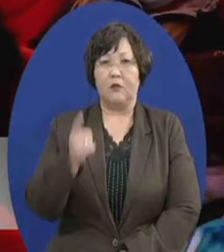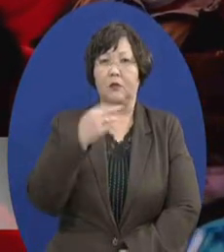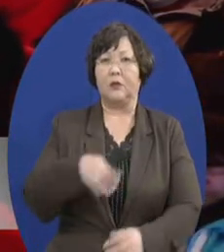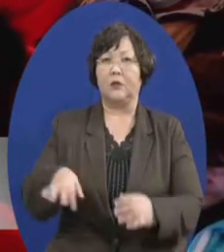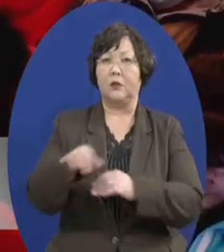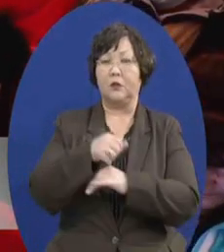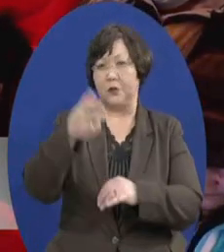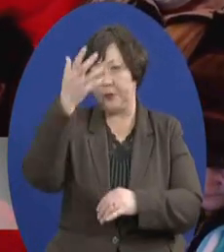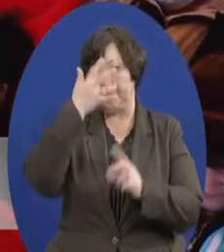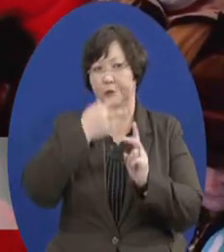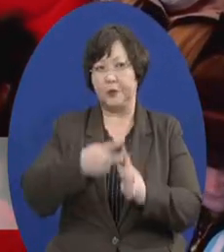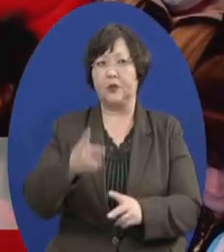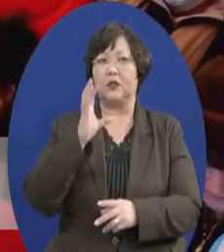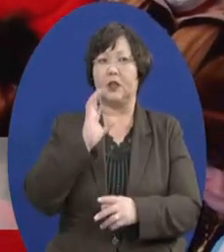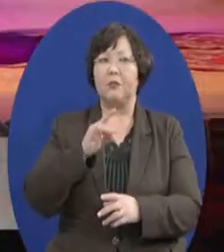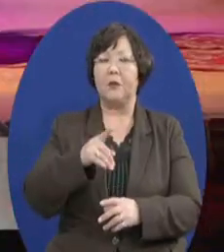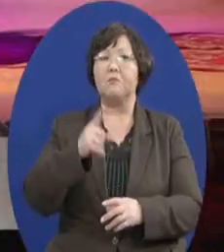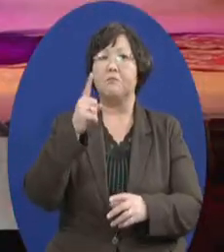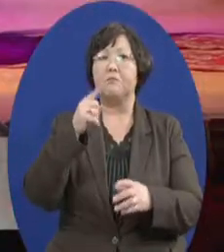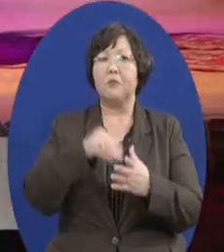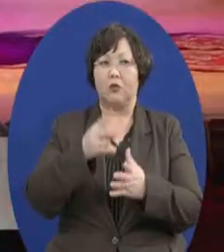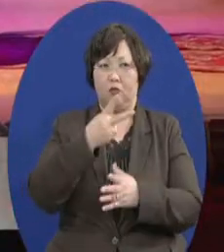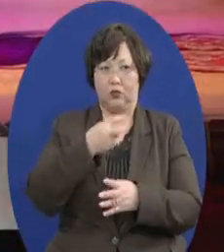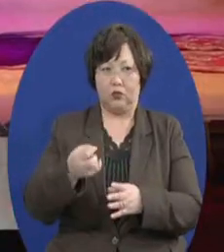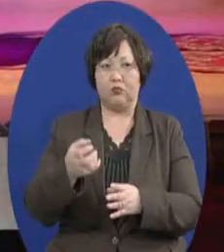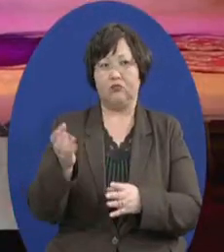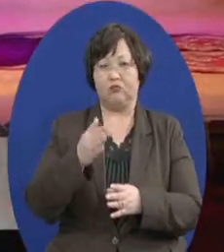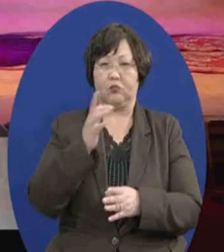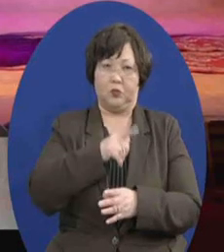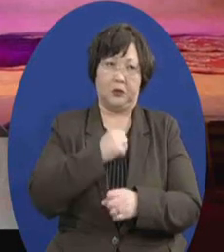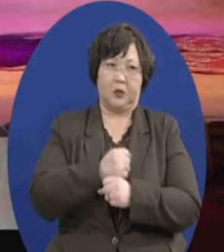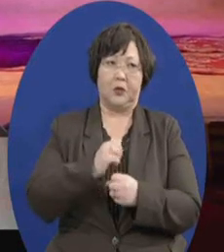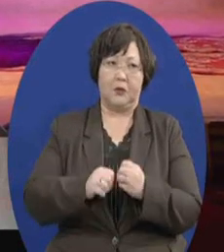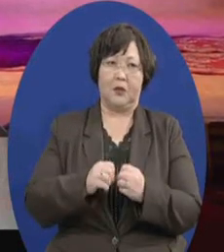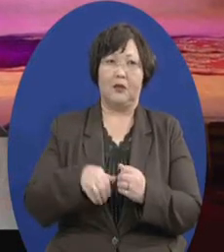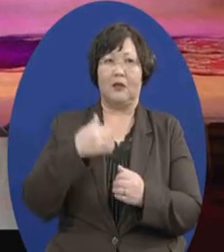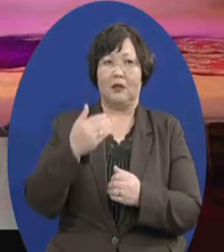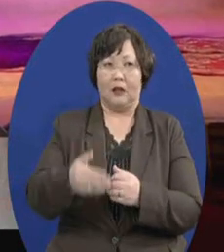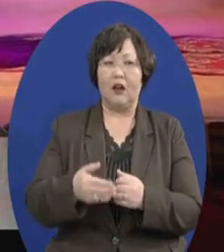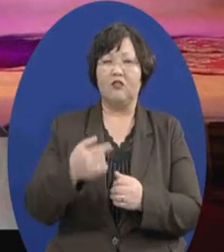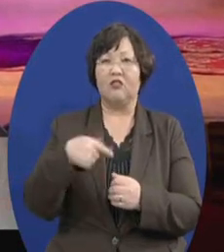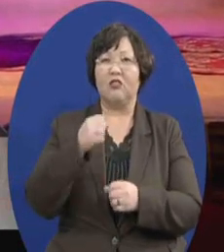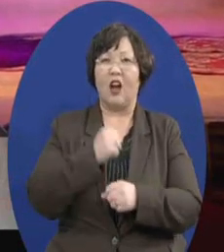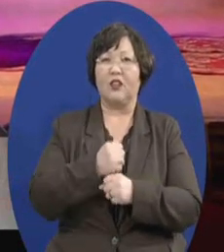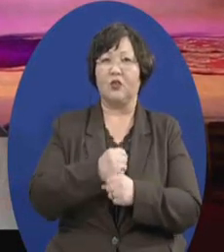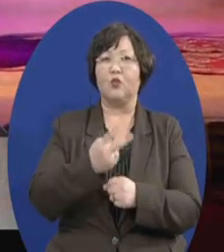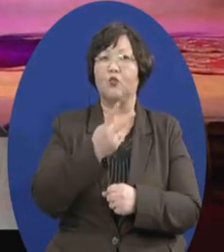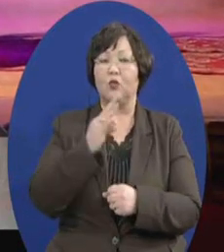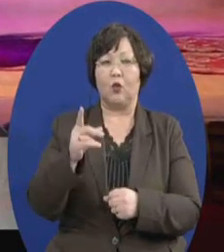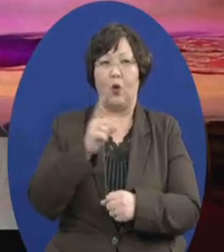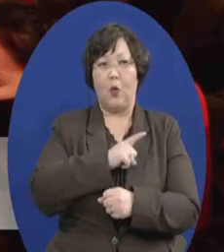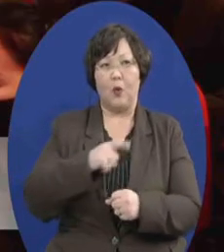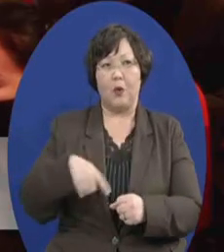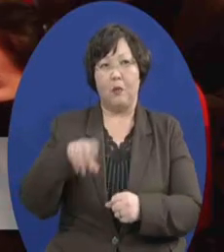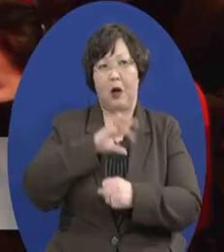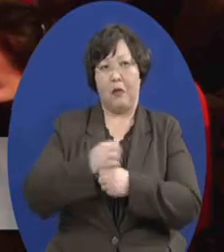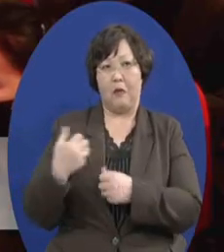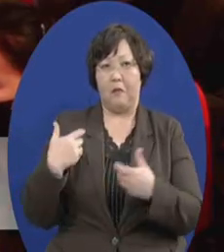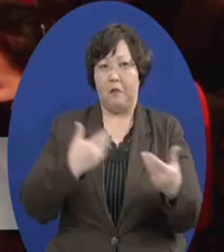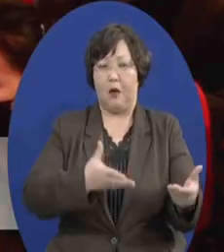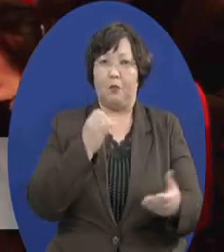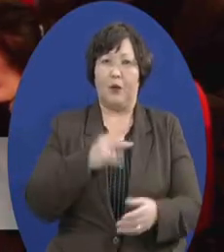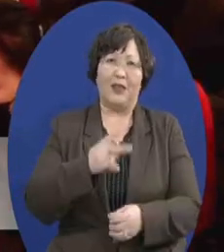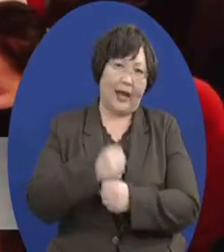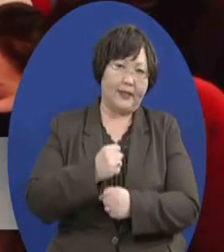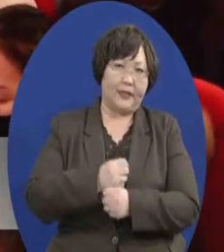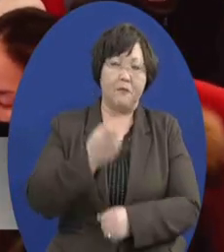Ховд аймгийн хэмжээний төрийн үйлчилгээний салбарт 1200 орчим хүн ажиллаж байна. Хэрвээ эх оноос тэдний ажил үүргийг хувийн хөвшөлд шилжүүлвэл ажлын